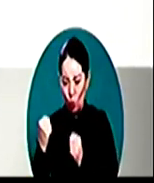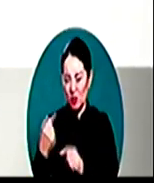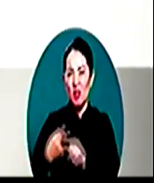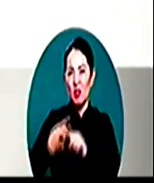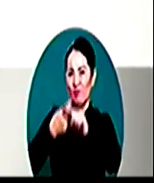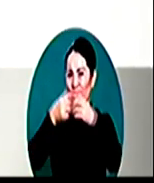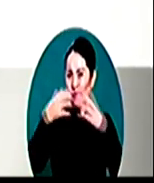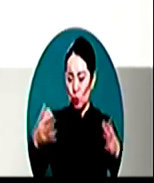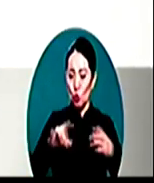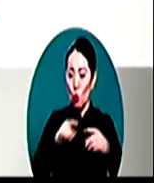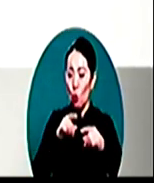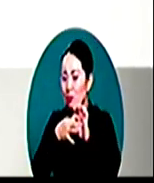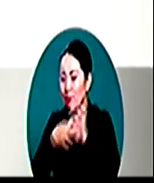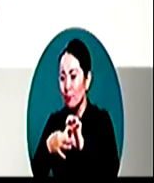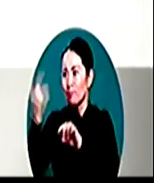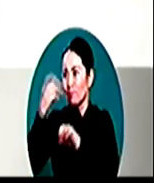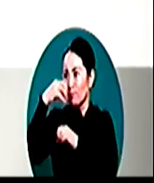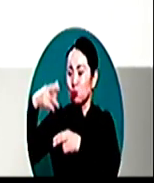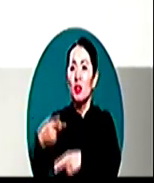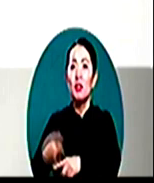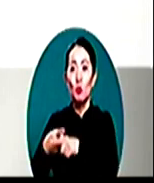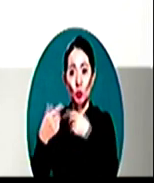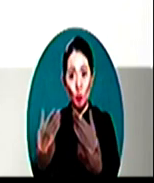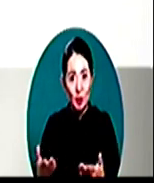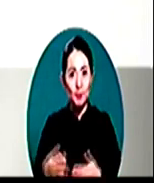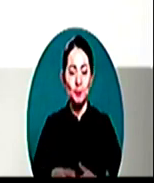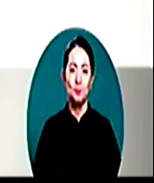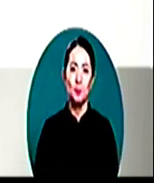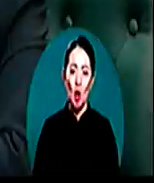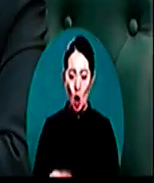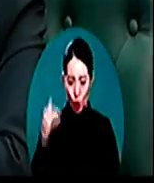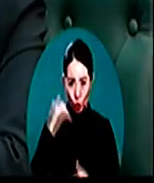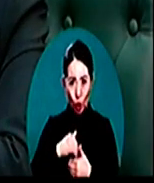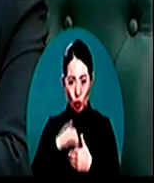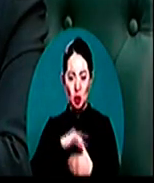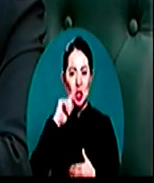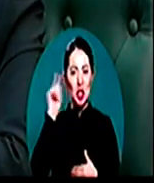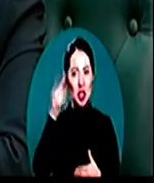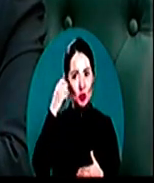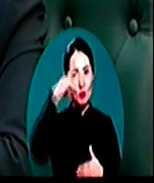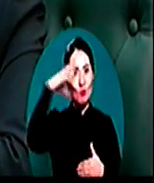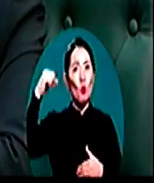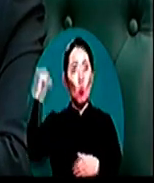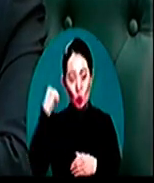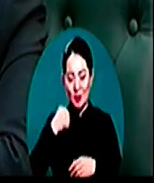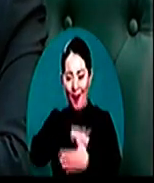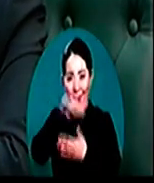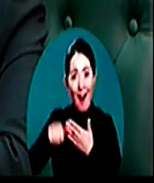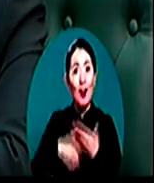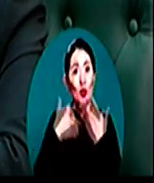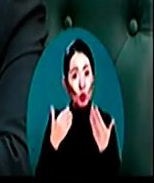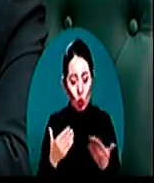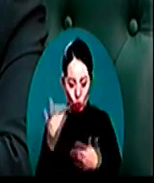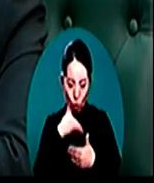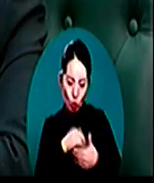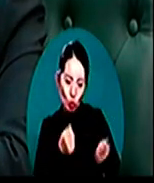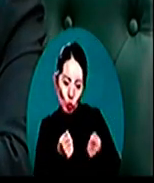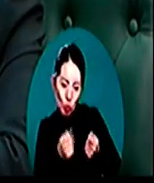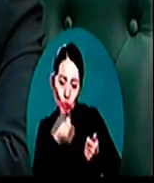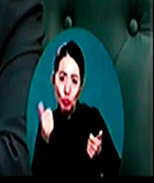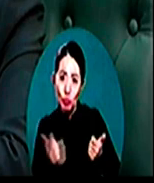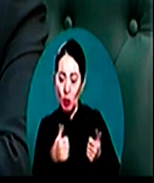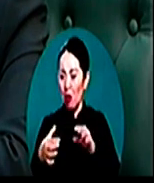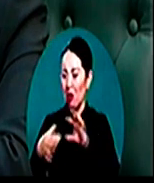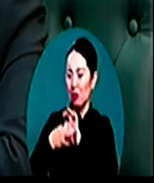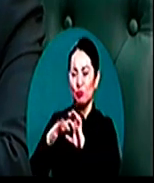өргөтгөж, зүүн бүсийн эрчим хүчний их үүсвэрийг нэмэгдүүлнэ. Дотоодоос эрчим хүчээ бүрэн хангадаг, дотоод зохицуулалтаа